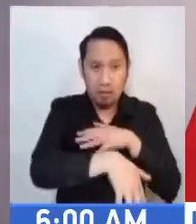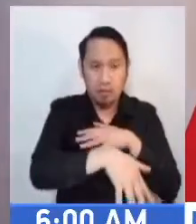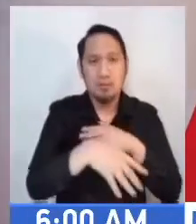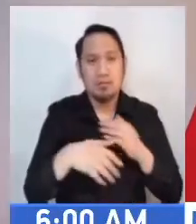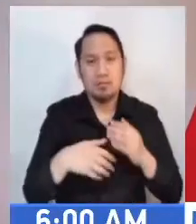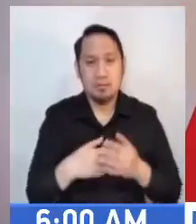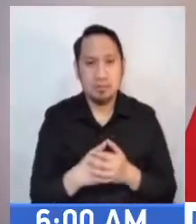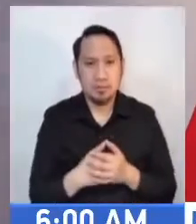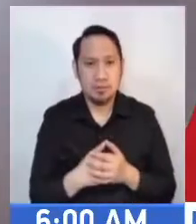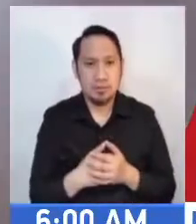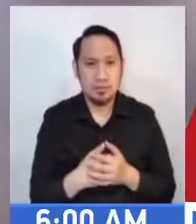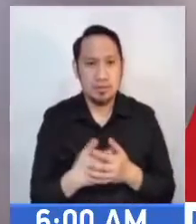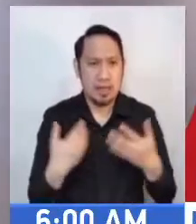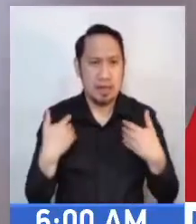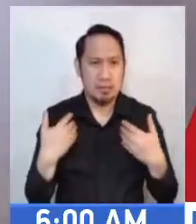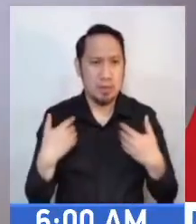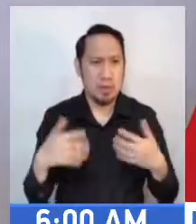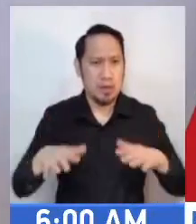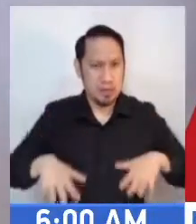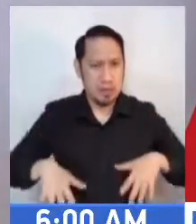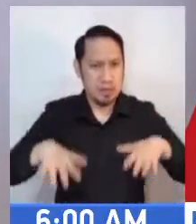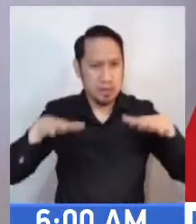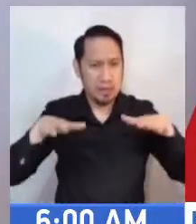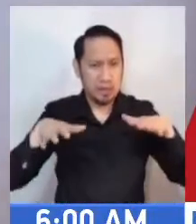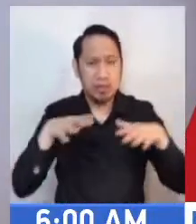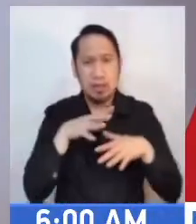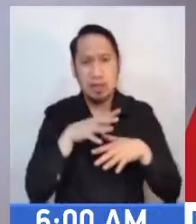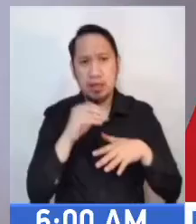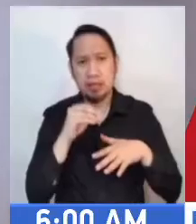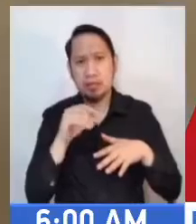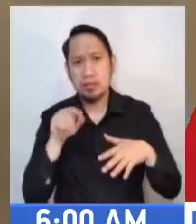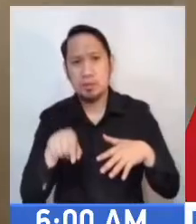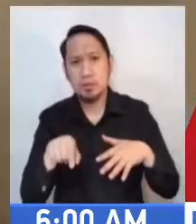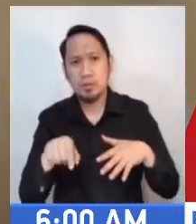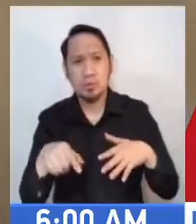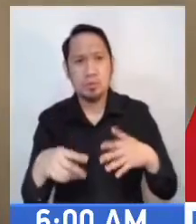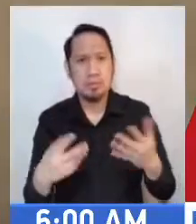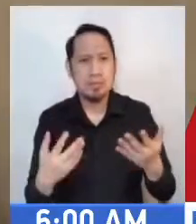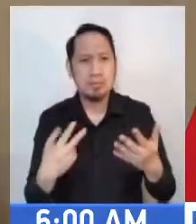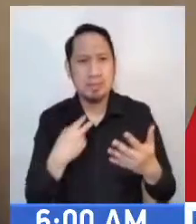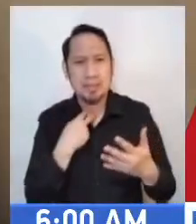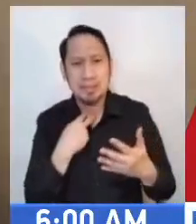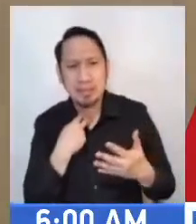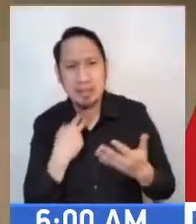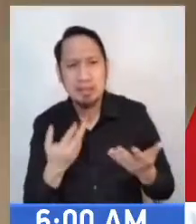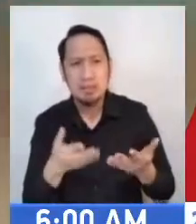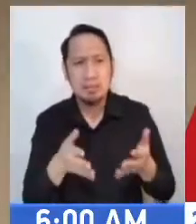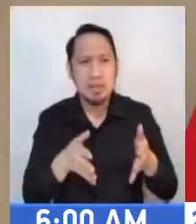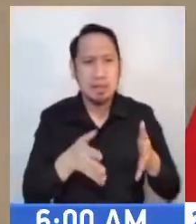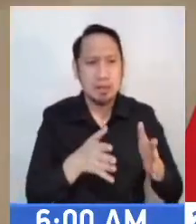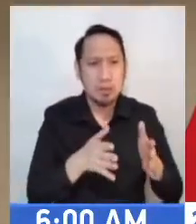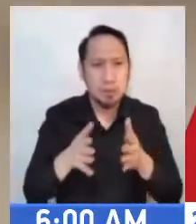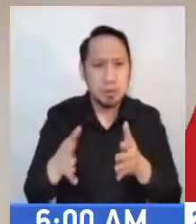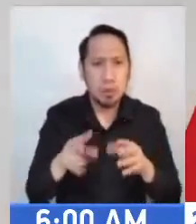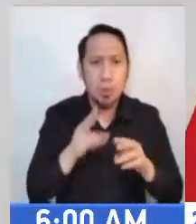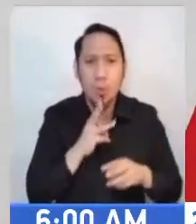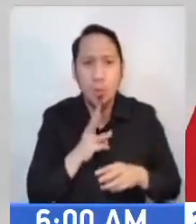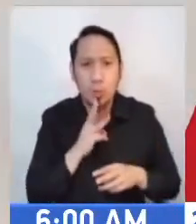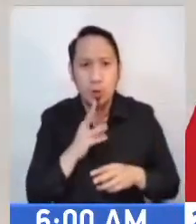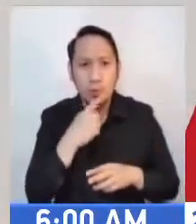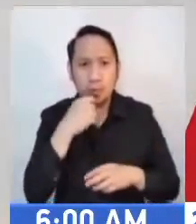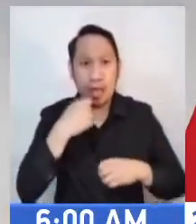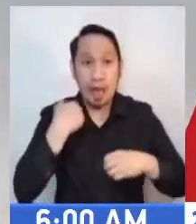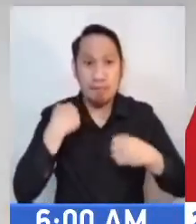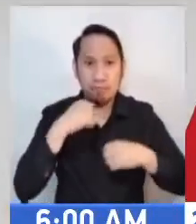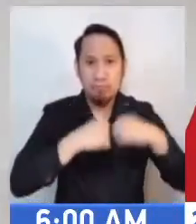ito ng pagbaha, nakadagdag pa sa baha ang baradong kanal dahil sa ginagawang istruktura roon. Rumagasari ng tubig sa